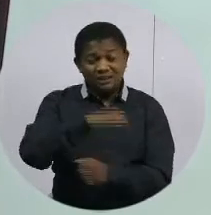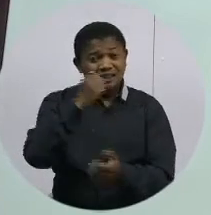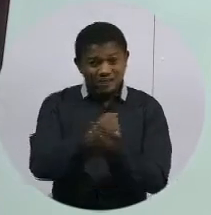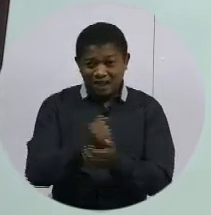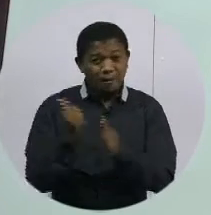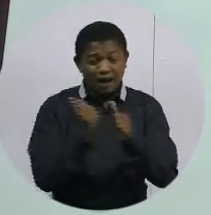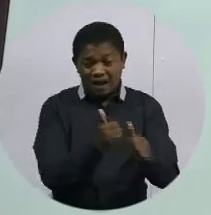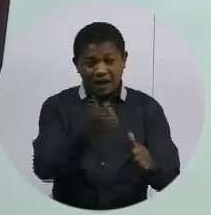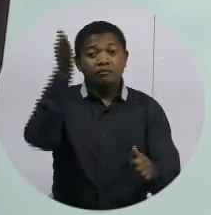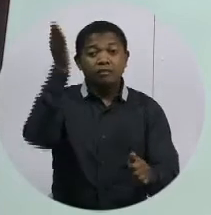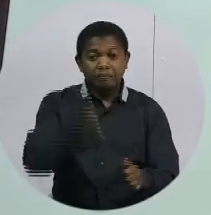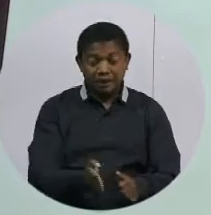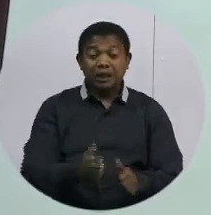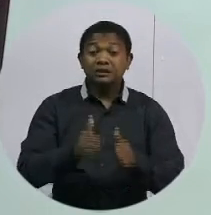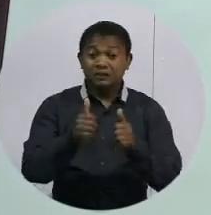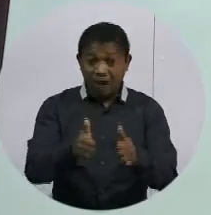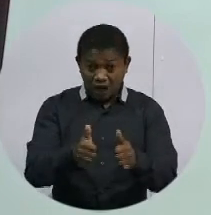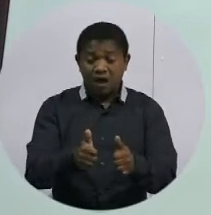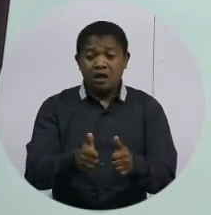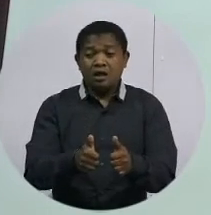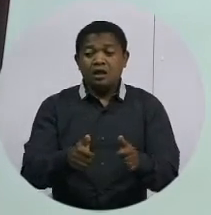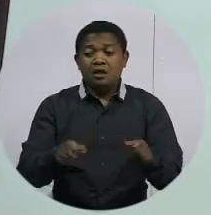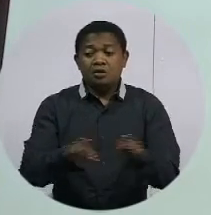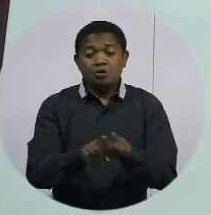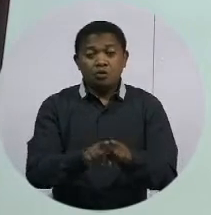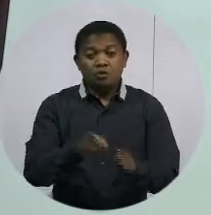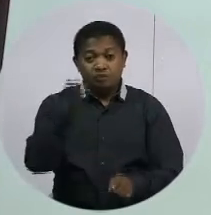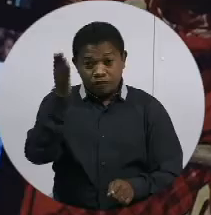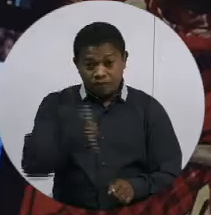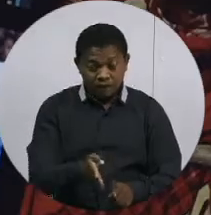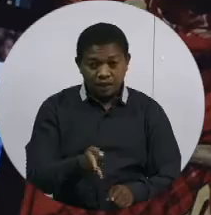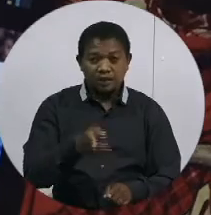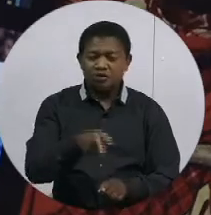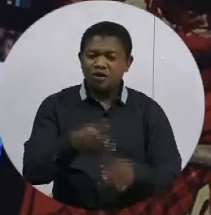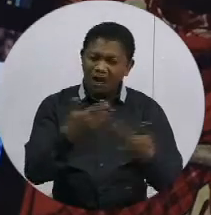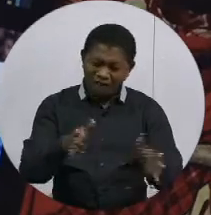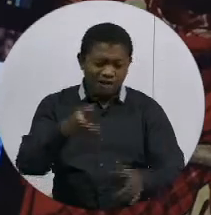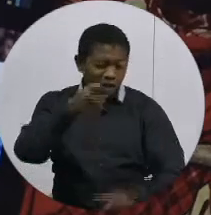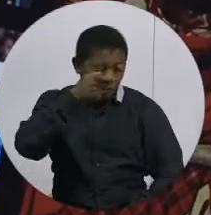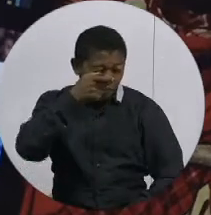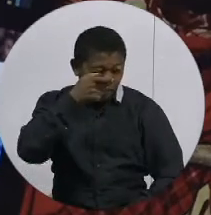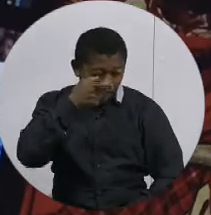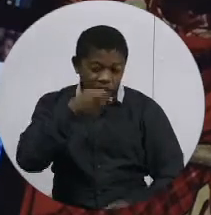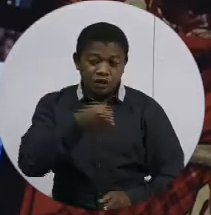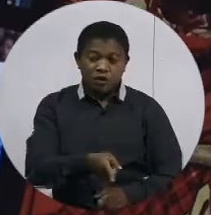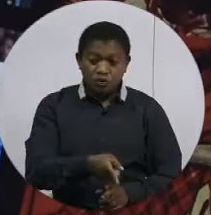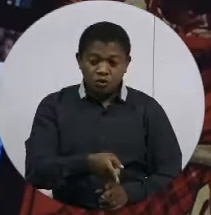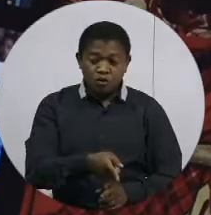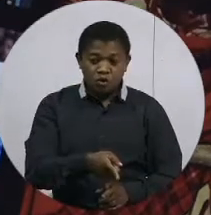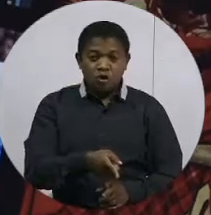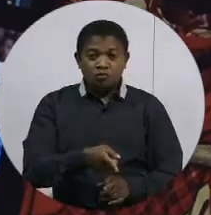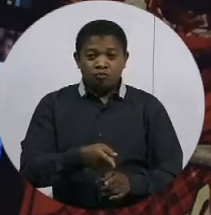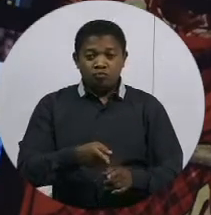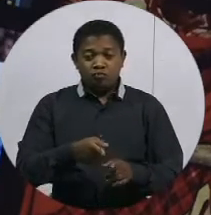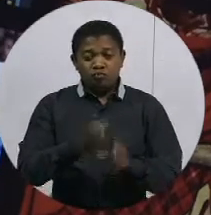na kritera na ahafahana mitily ilay